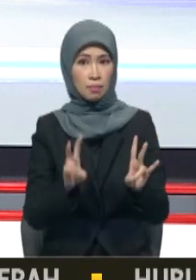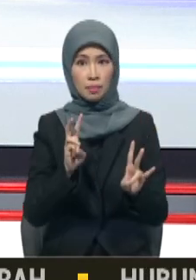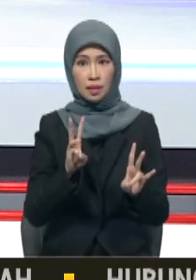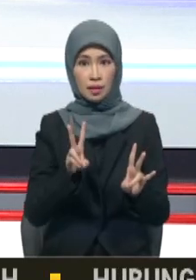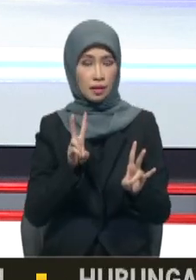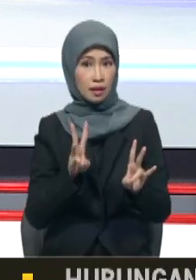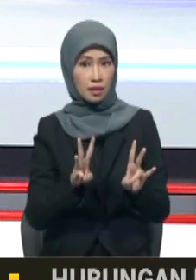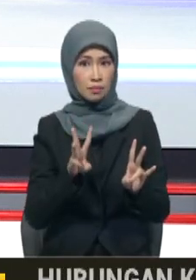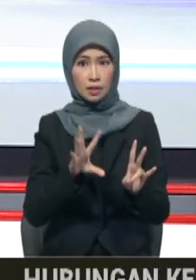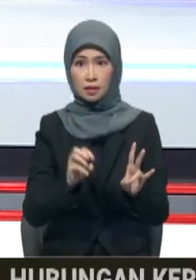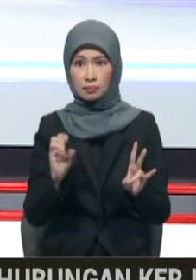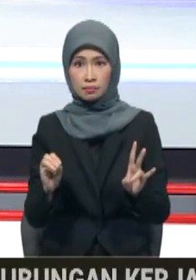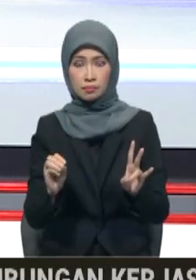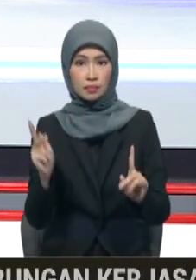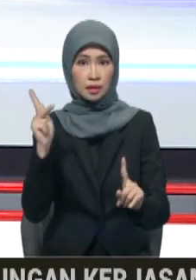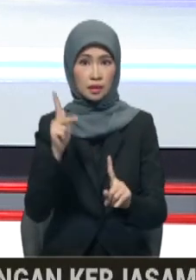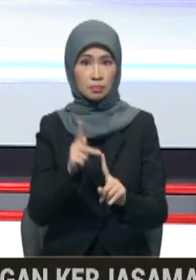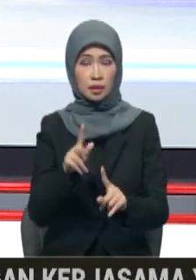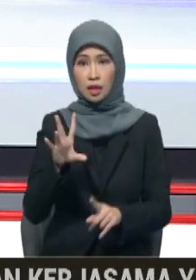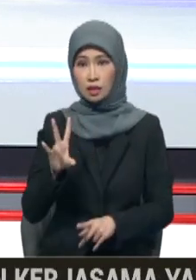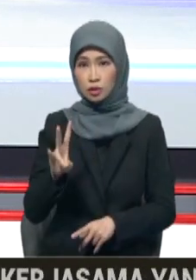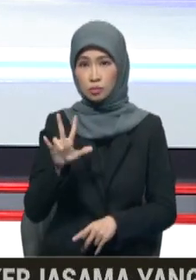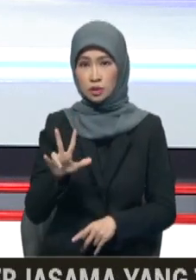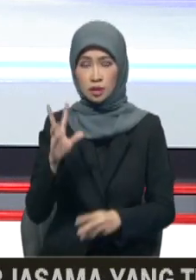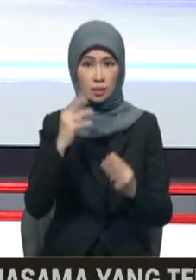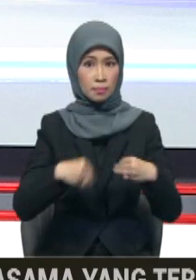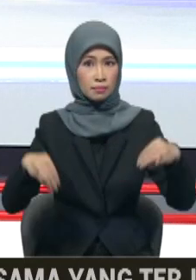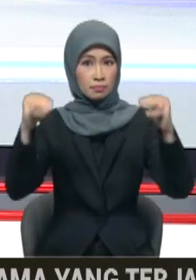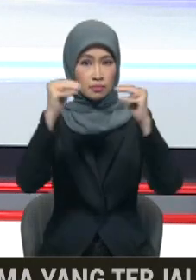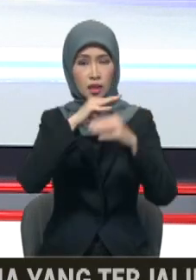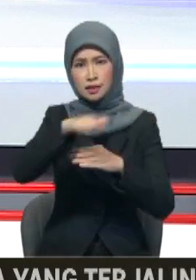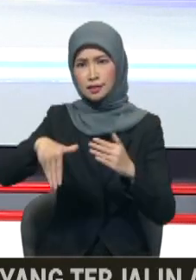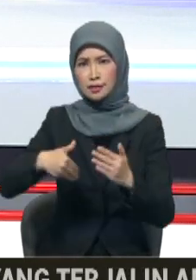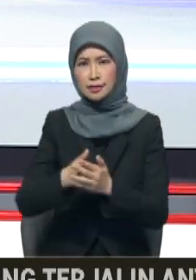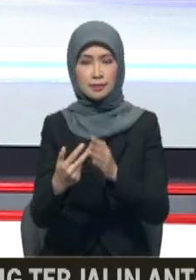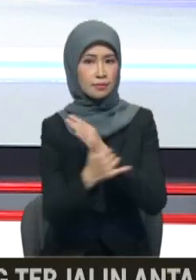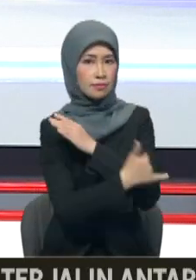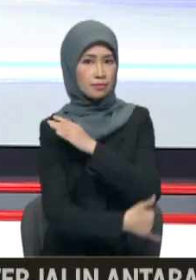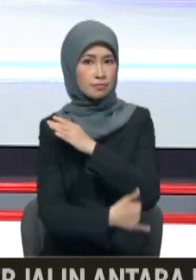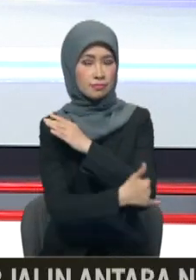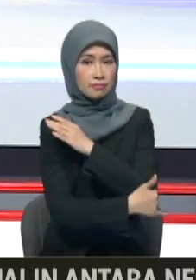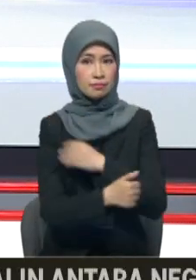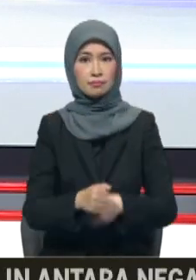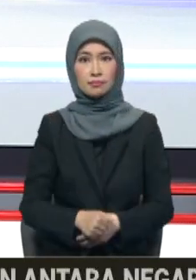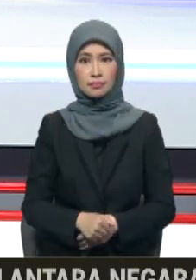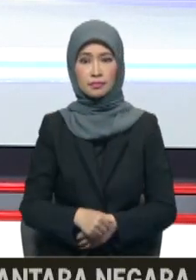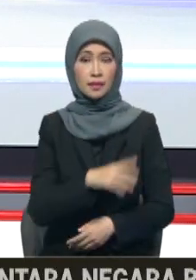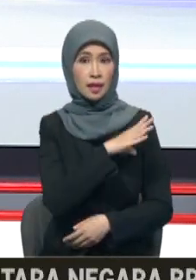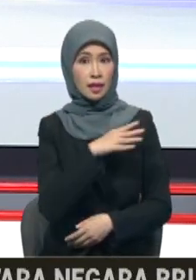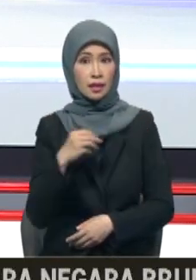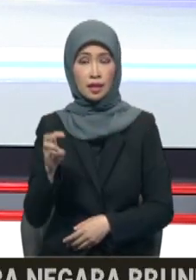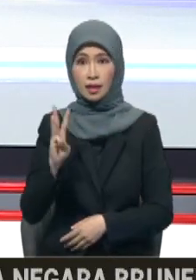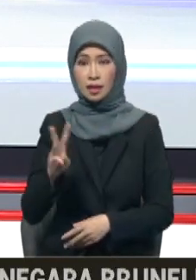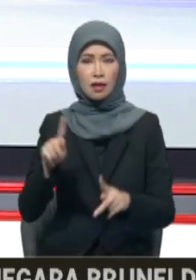86.00 kepada 73 buah masjid Surau dan Balai ibadat di seluruh negara dan enam buah keluarga yang terlibat dalam